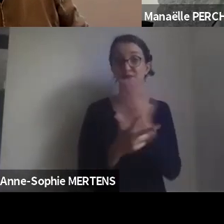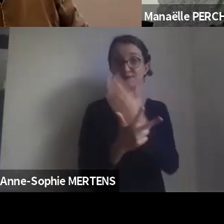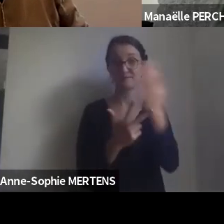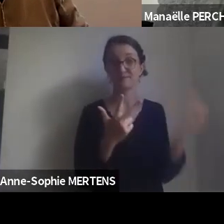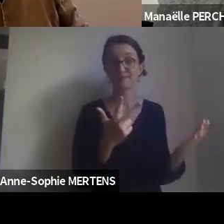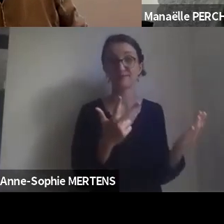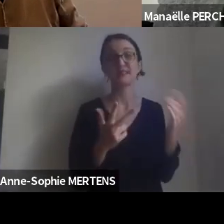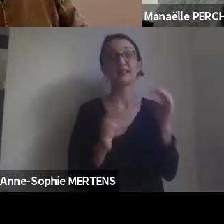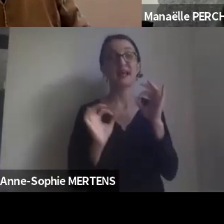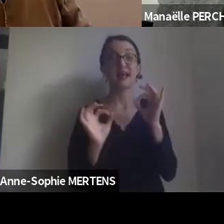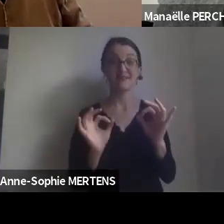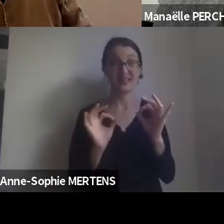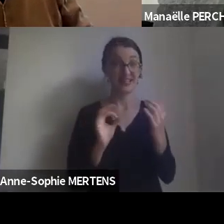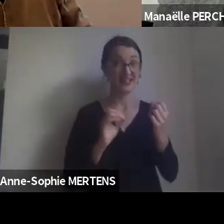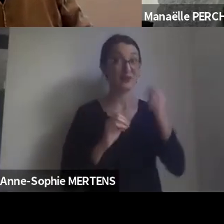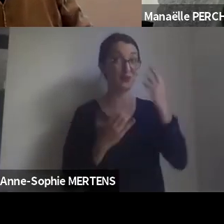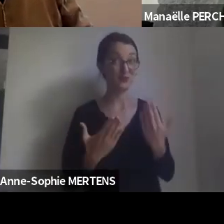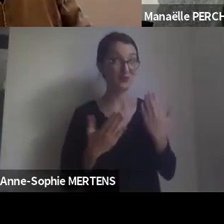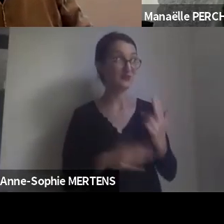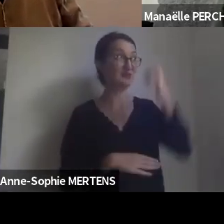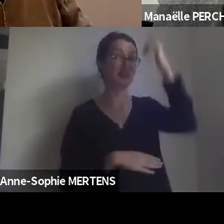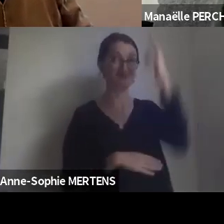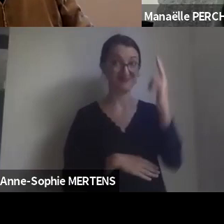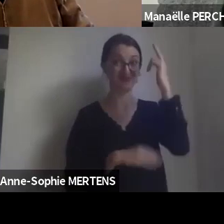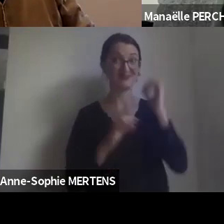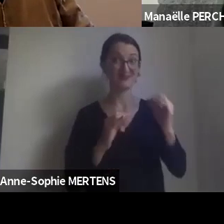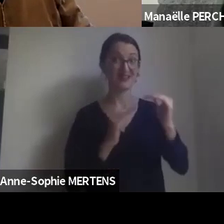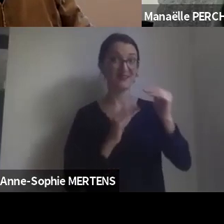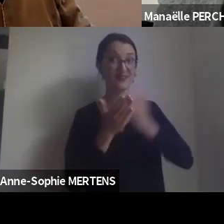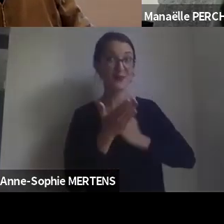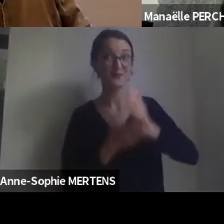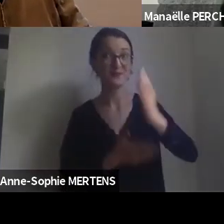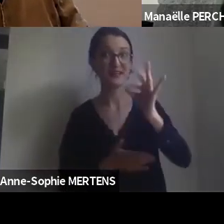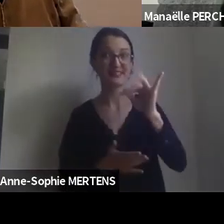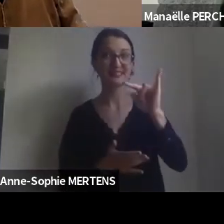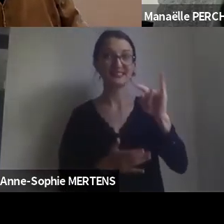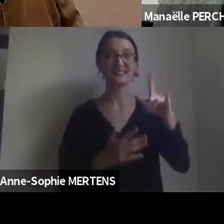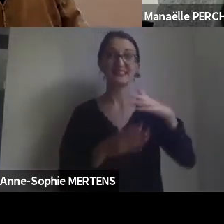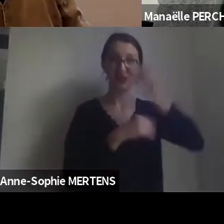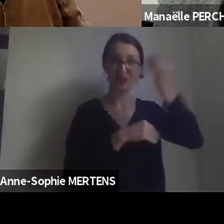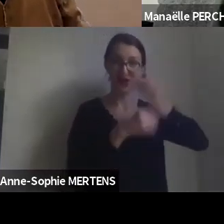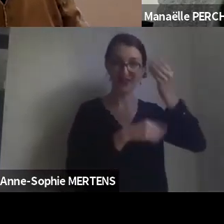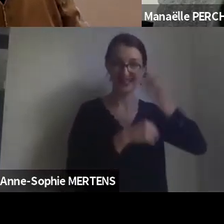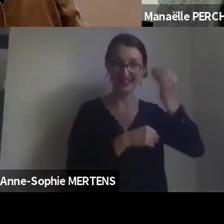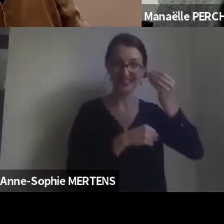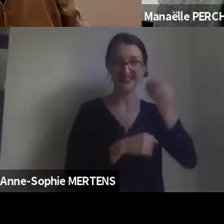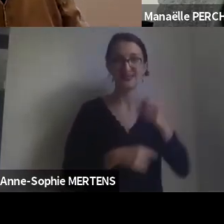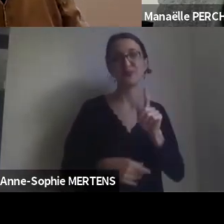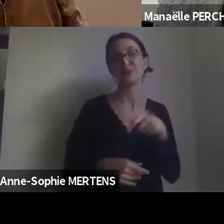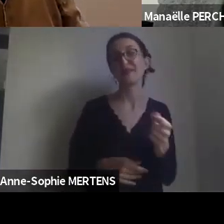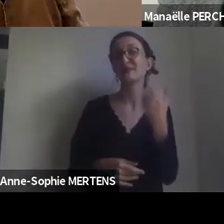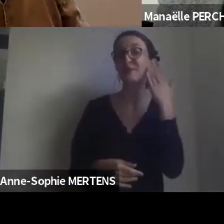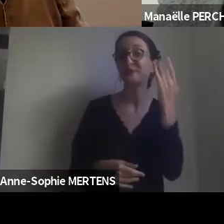parcours T-Learning, on vous en parlait. Un parcours je pars sous le contrôle notamment de certains contributeurs de ce projet,